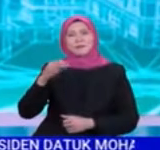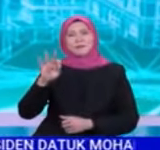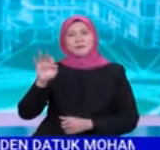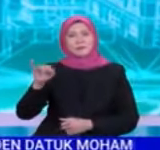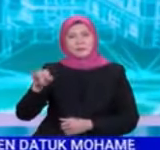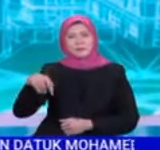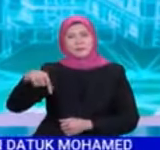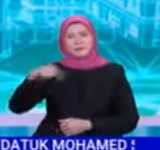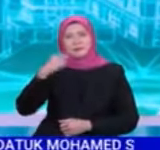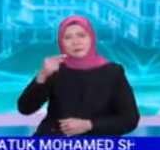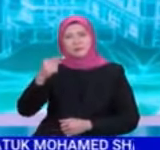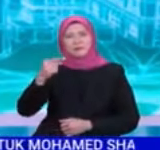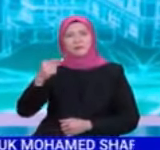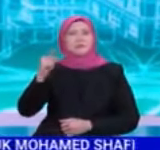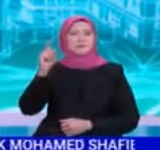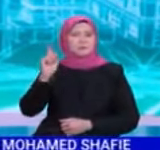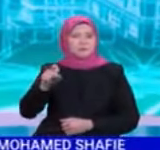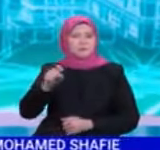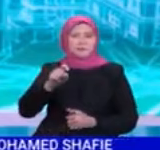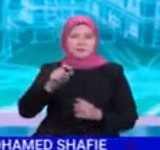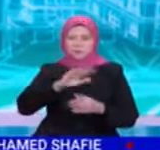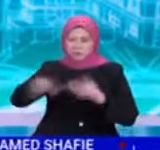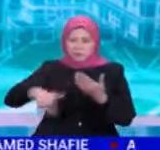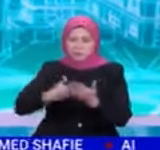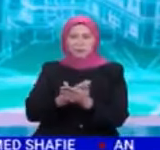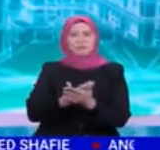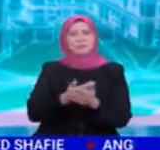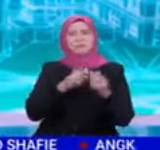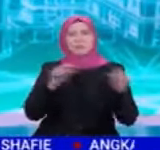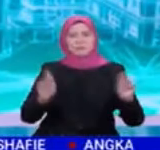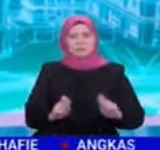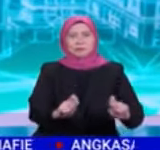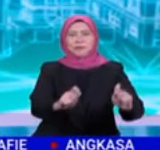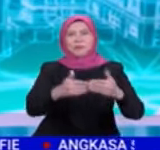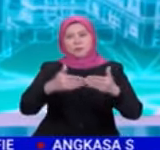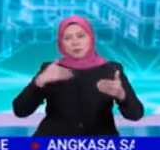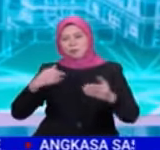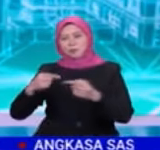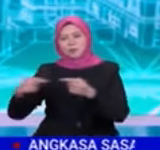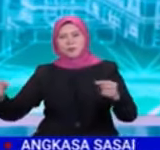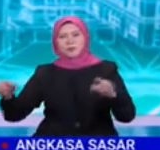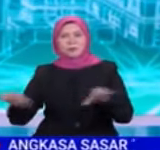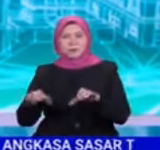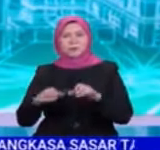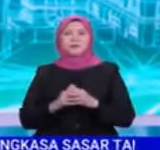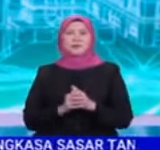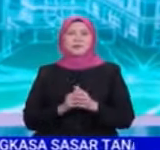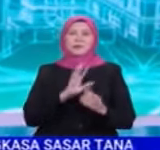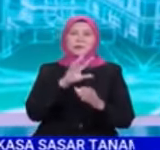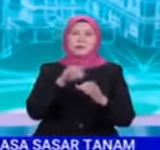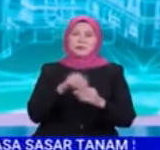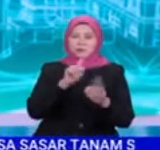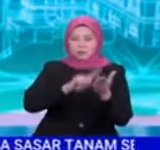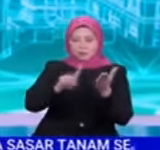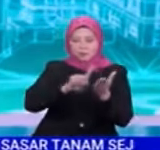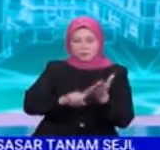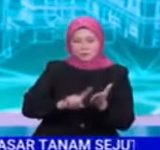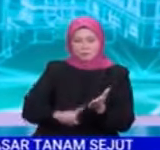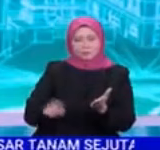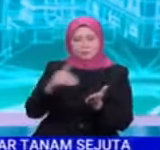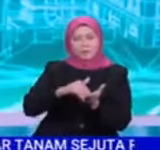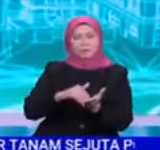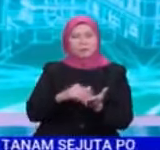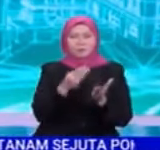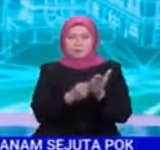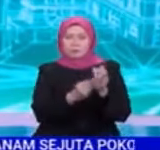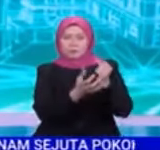penelitian menyeluruh perlu dilakukan sebelum Semarang keputusan dibuat ini termasuk melihat semula keupayaan